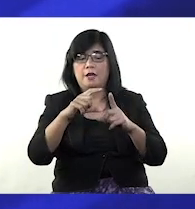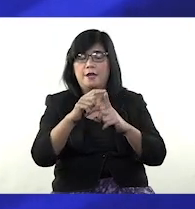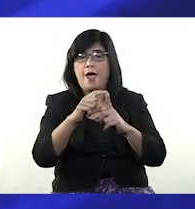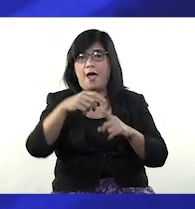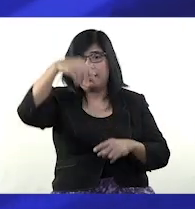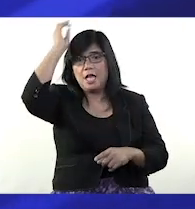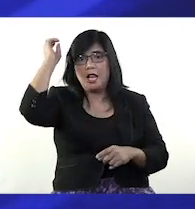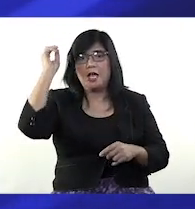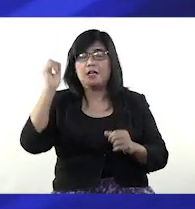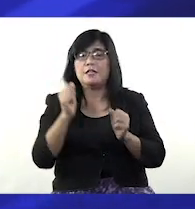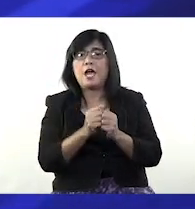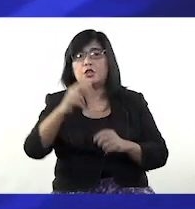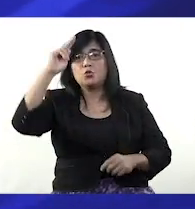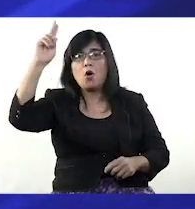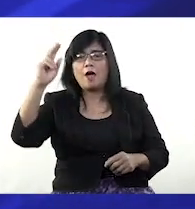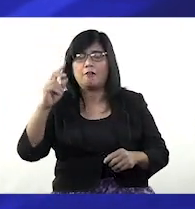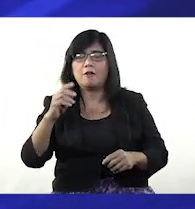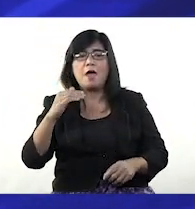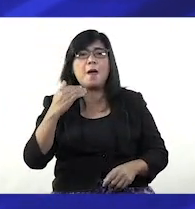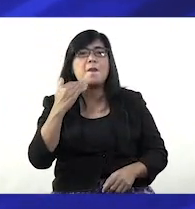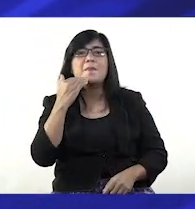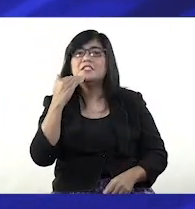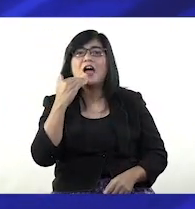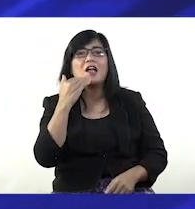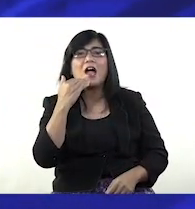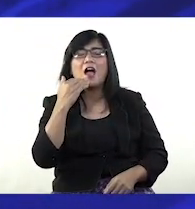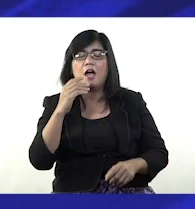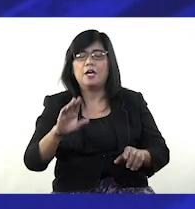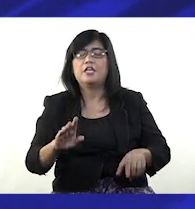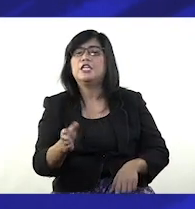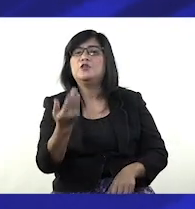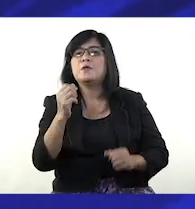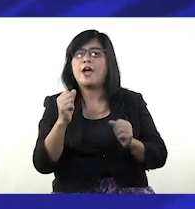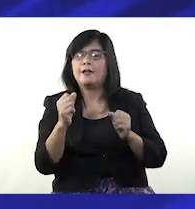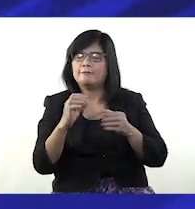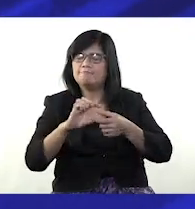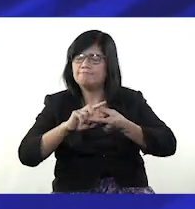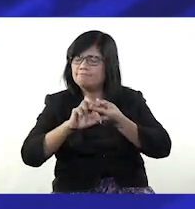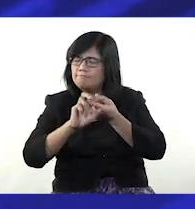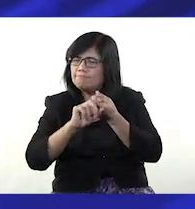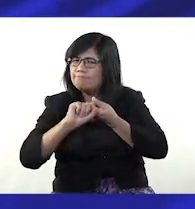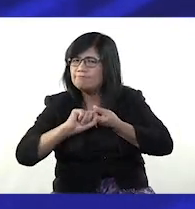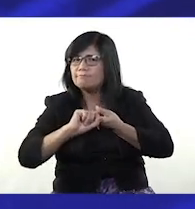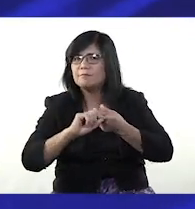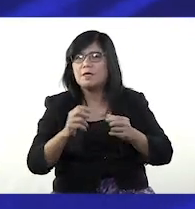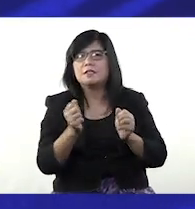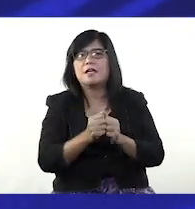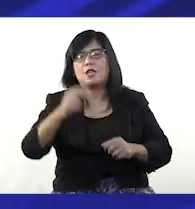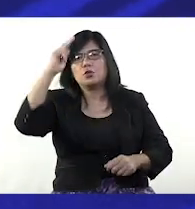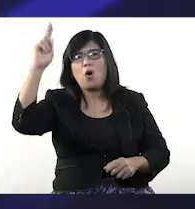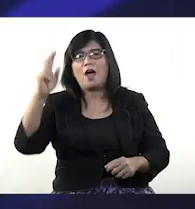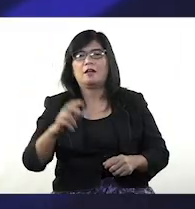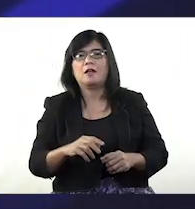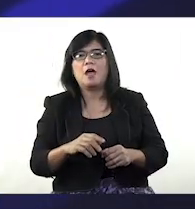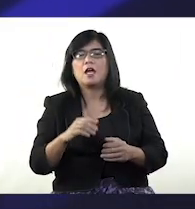Hai artinya Daniel menjaga betul hidupnya Hai Daniel menjaga betul aturan firman Tuhan boleh tidak boleh melanggar